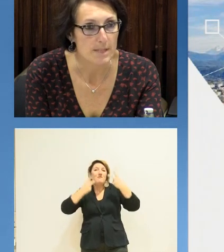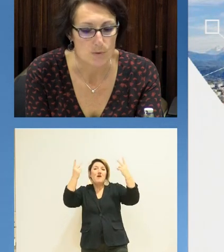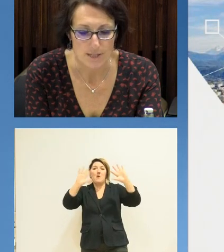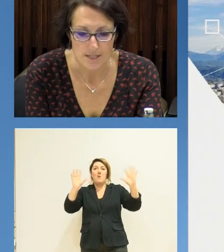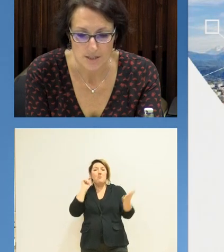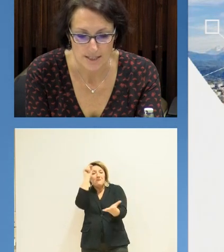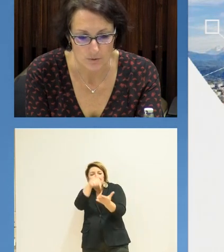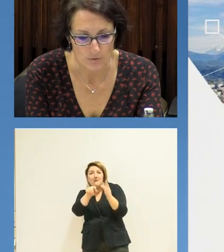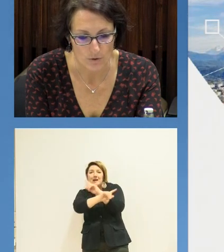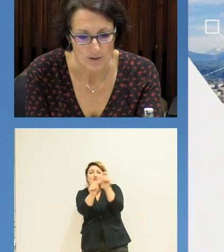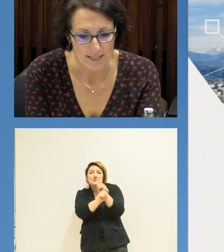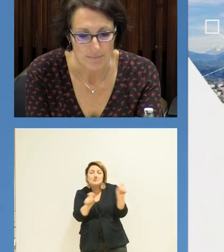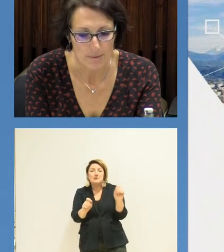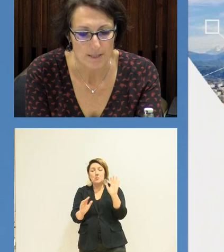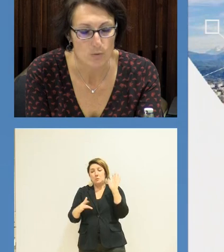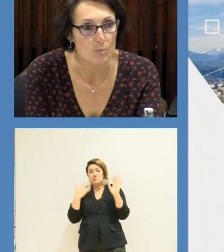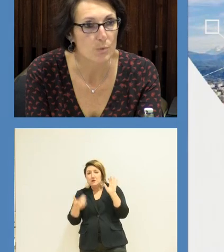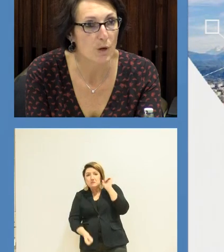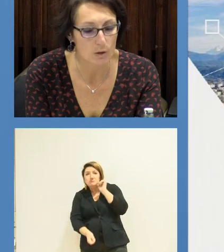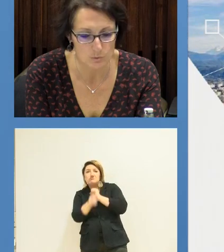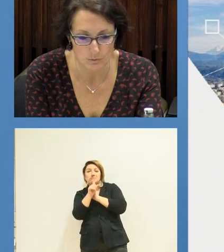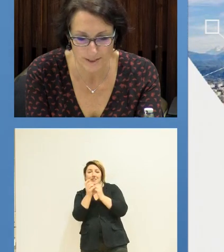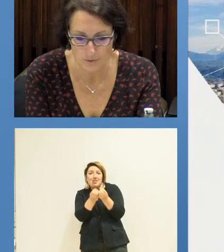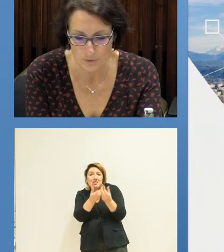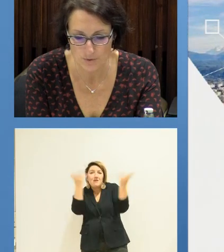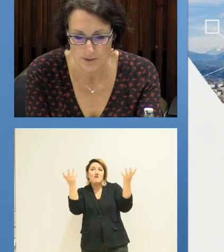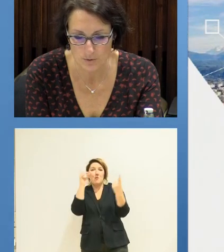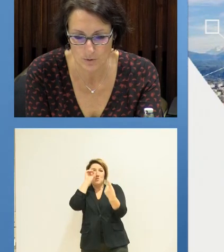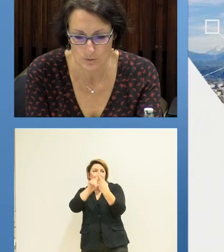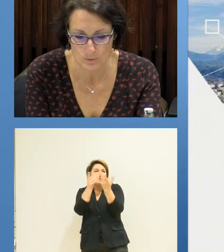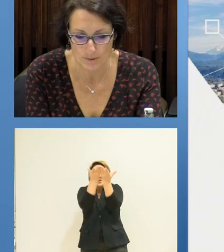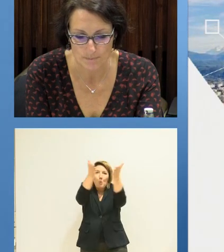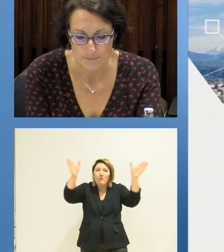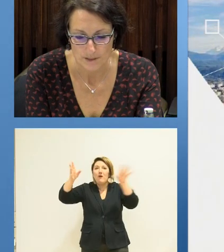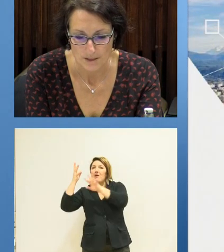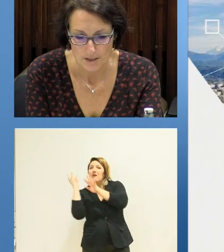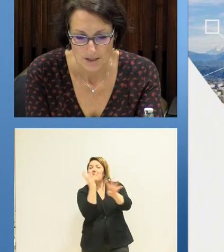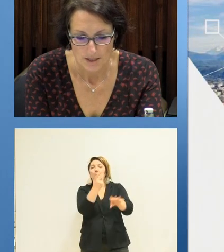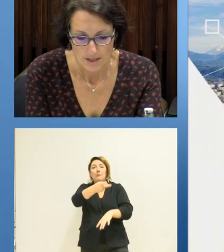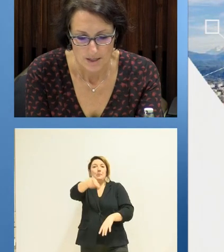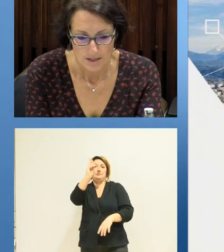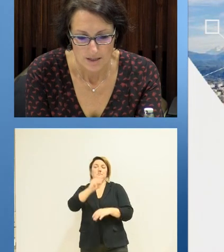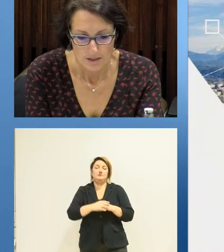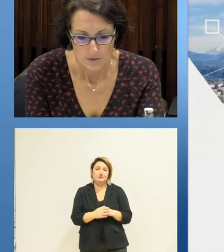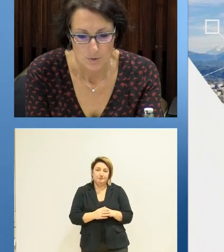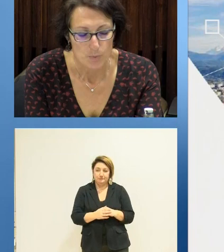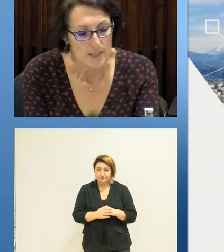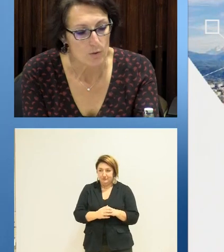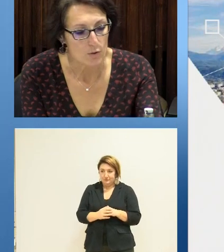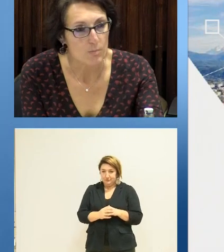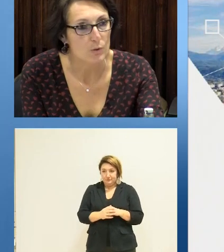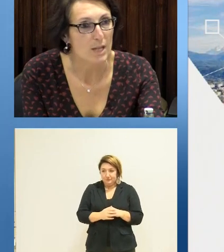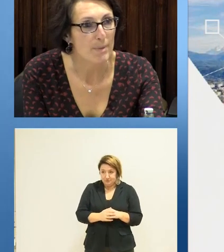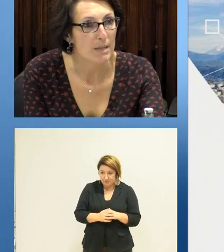possible des usages innovants et à permettre une plus grande ouverture de ces lieux aux grenoblois depuis